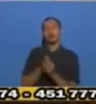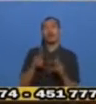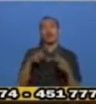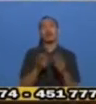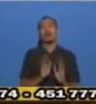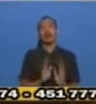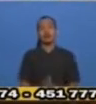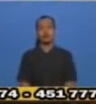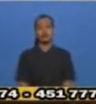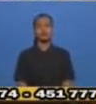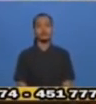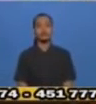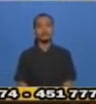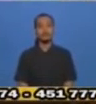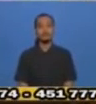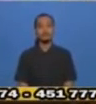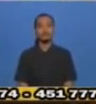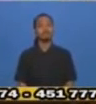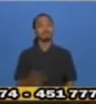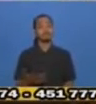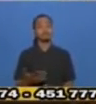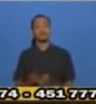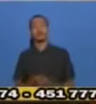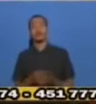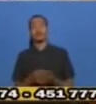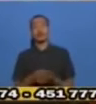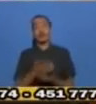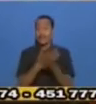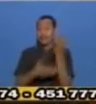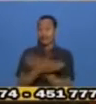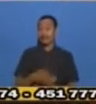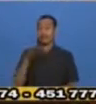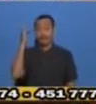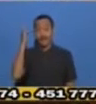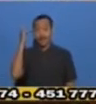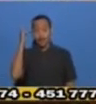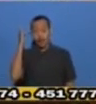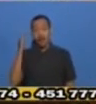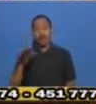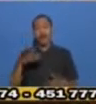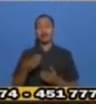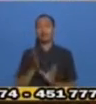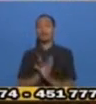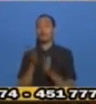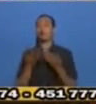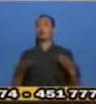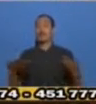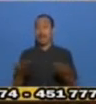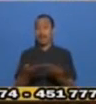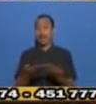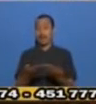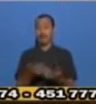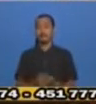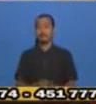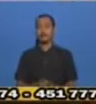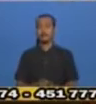mengalami psikososial atau disabilitas intelektual atau mental yang lainnya itu, masyarakat sudah ini dulu, underestimate